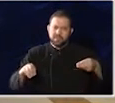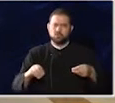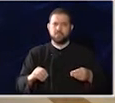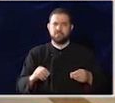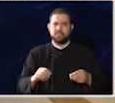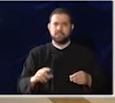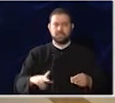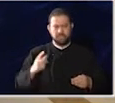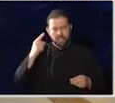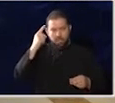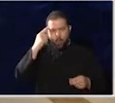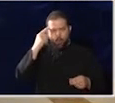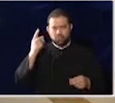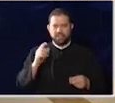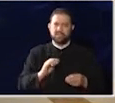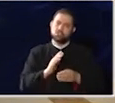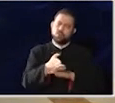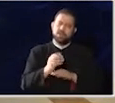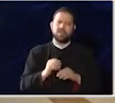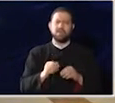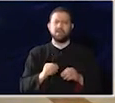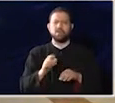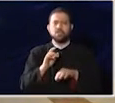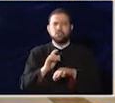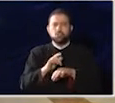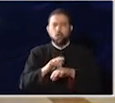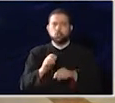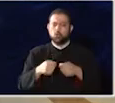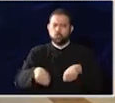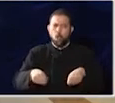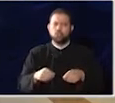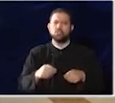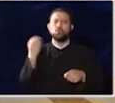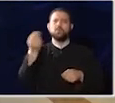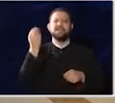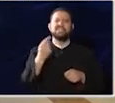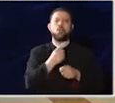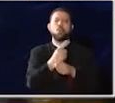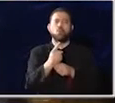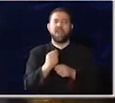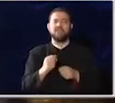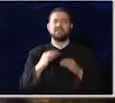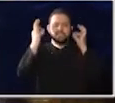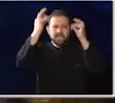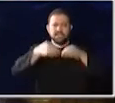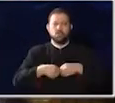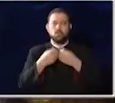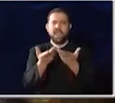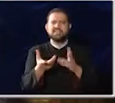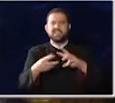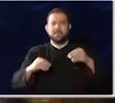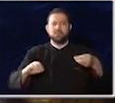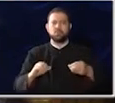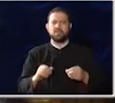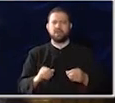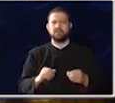că și prin mijloacele medicinale tot Dumnezeu lucrează ca să ne dăruiască vindecarea. Vom vorbi poate